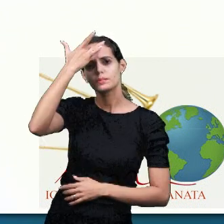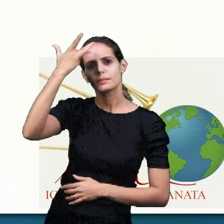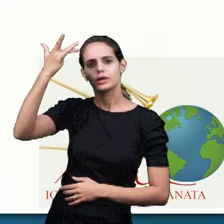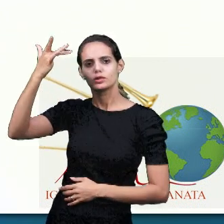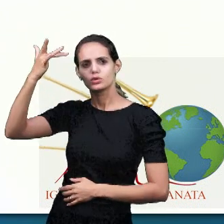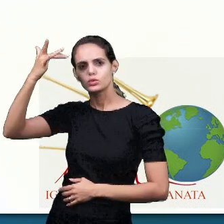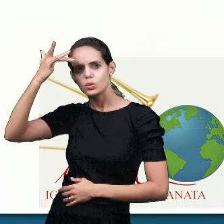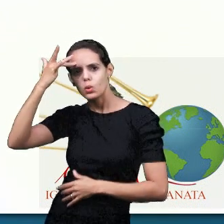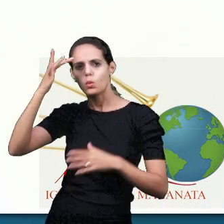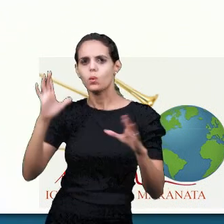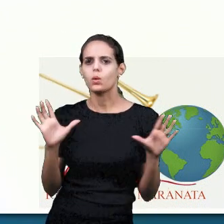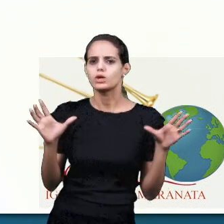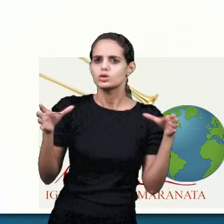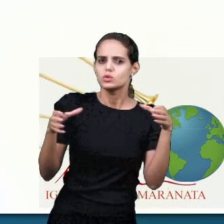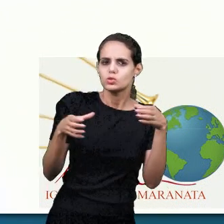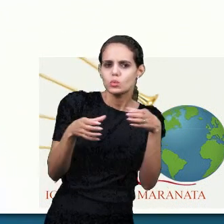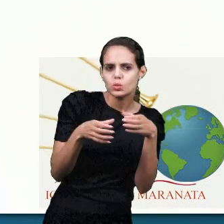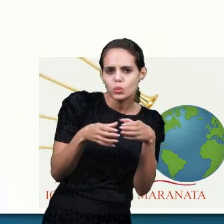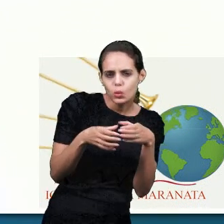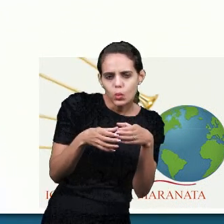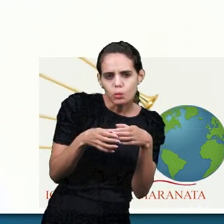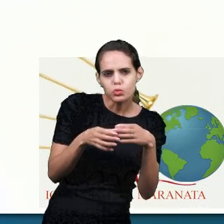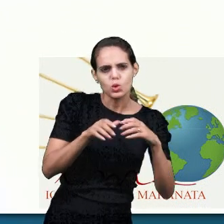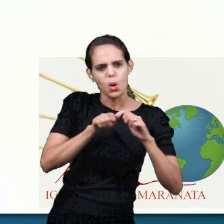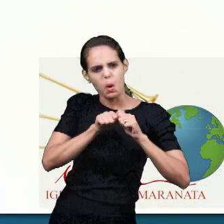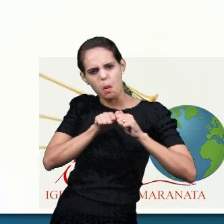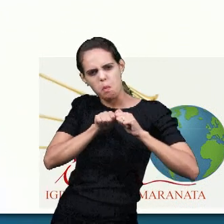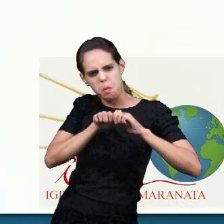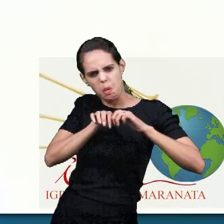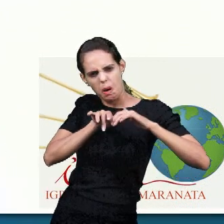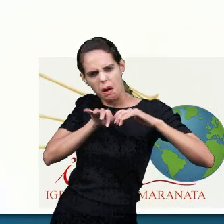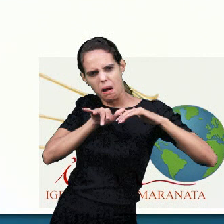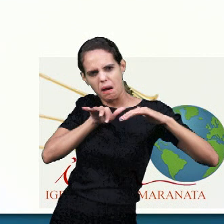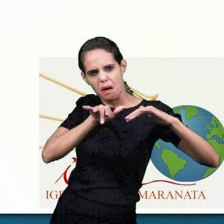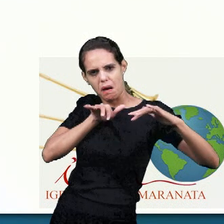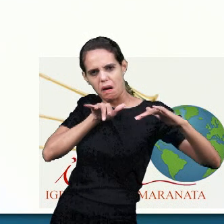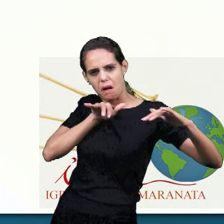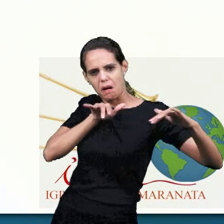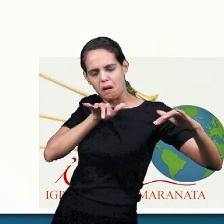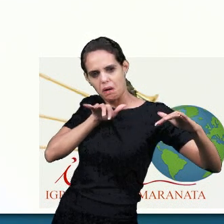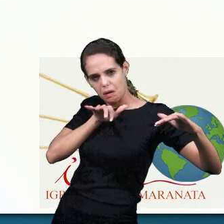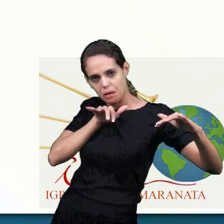aspects historiques et prophétiques de ces rencontres.